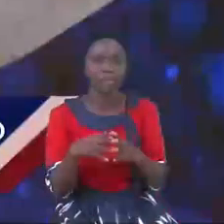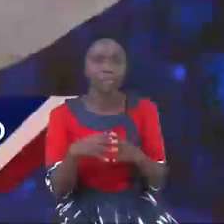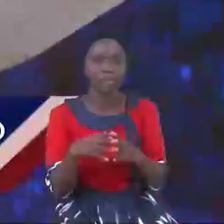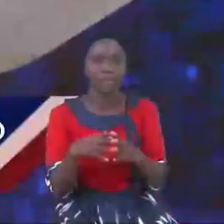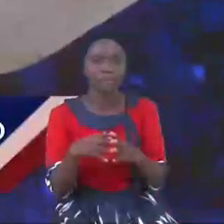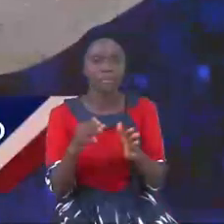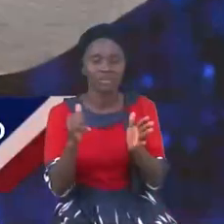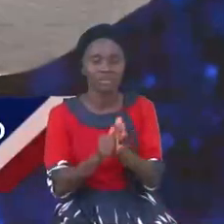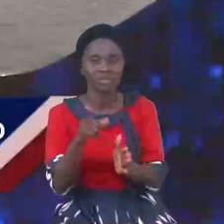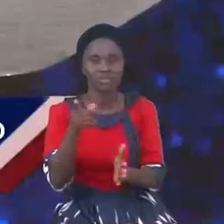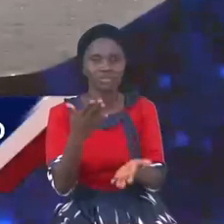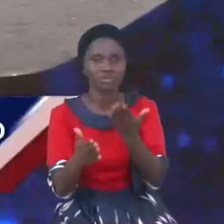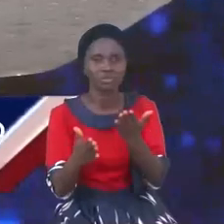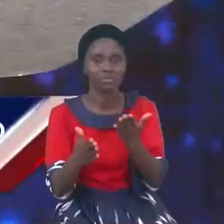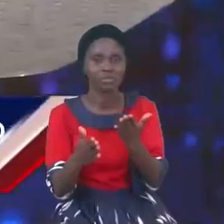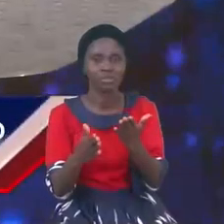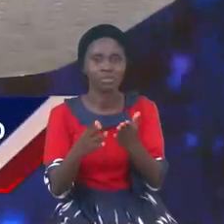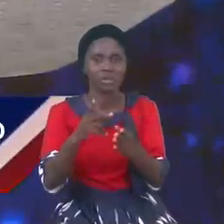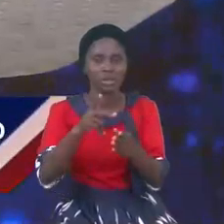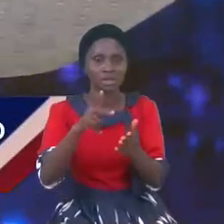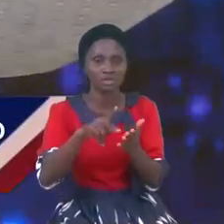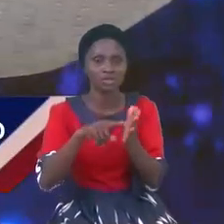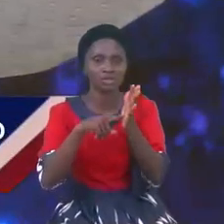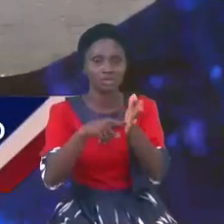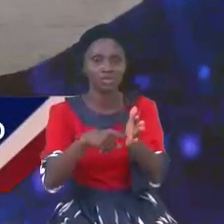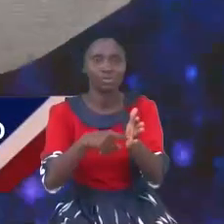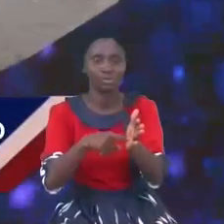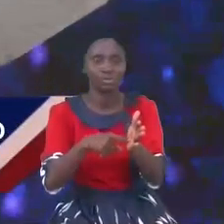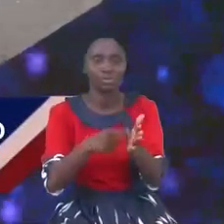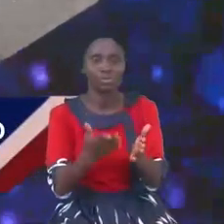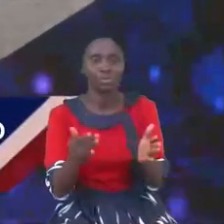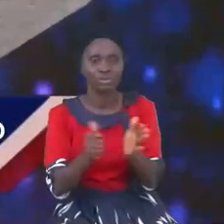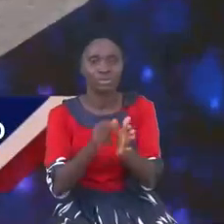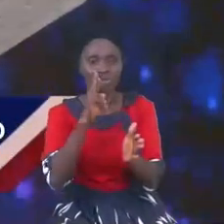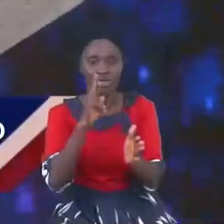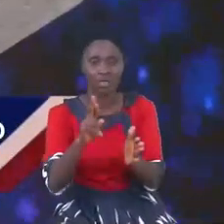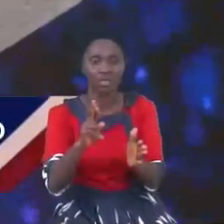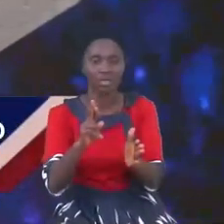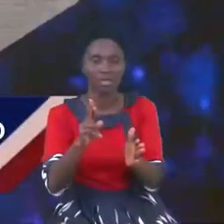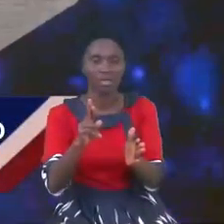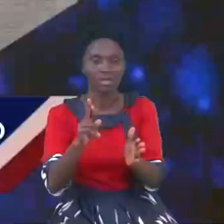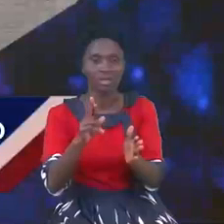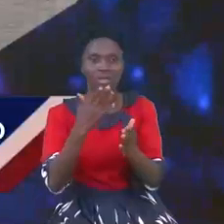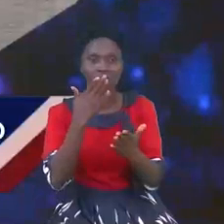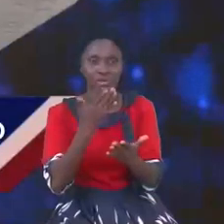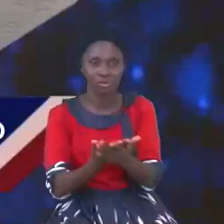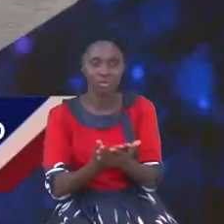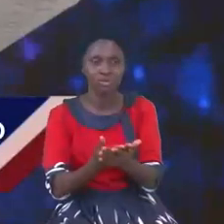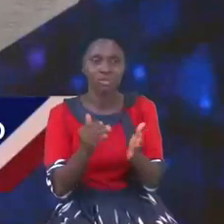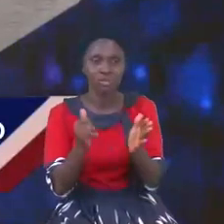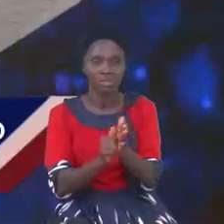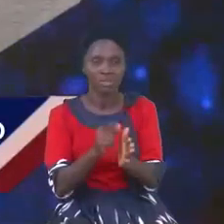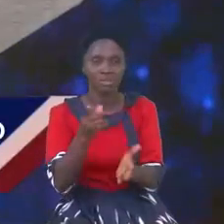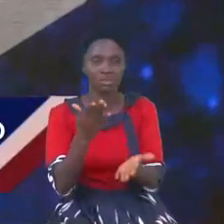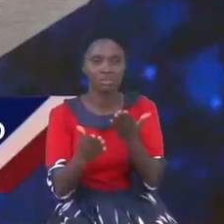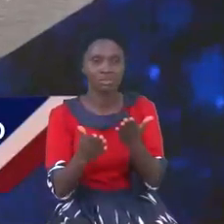Philippiens chapitre 1, 10. Pour le discernement des choses les meilleures, afin que vous soyez purs et irréprochables pour